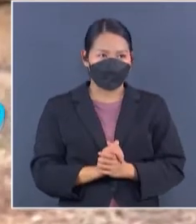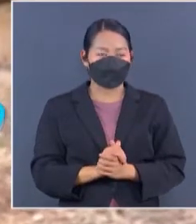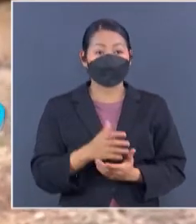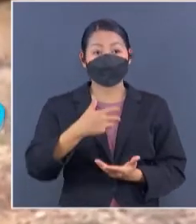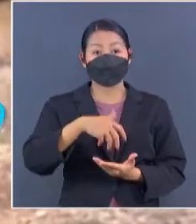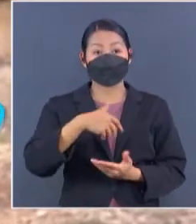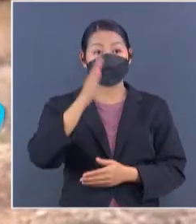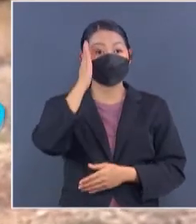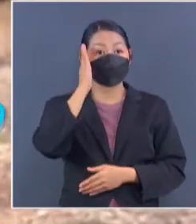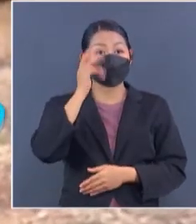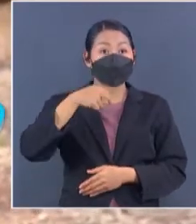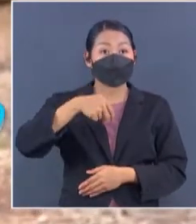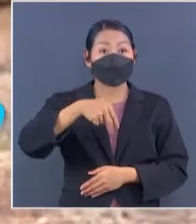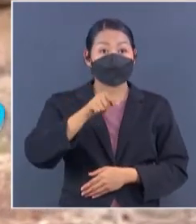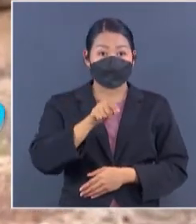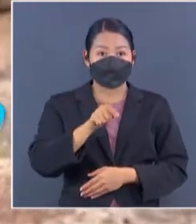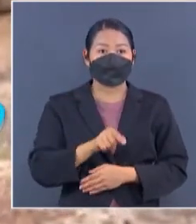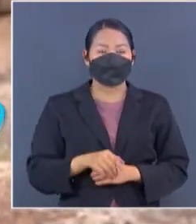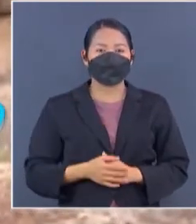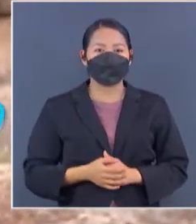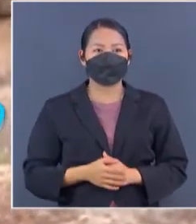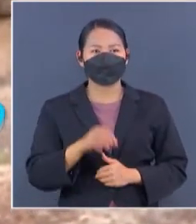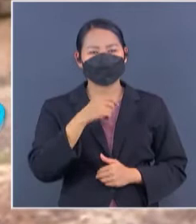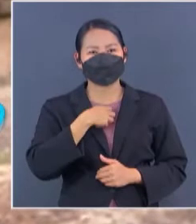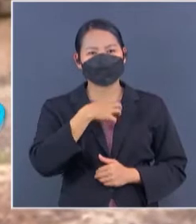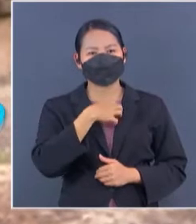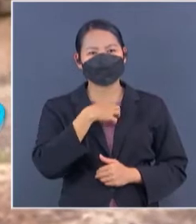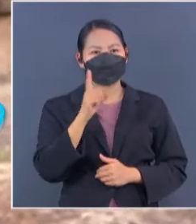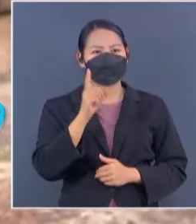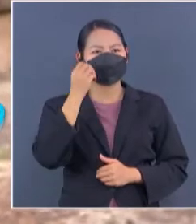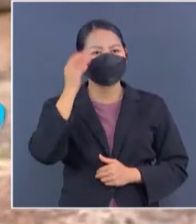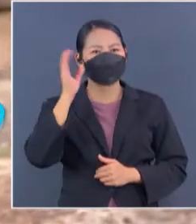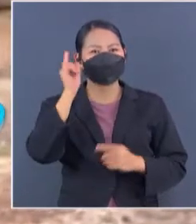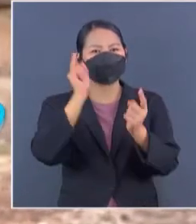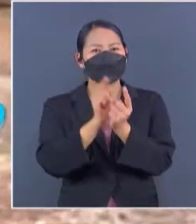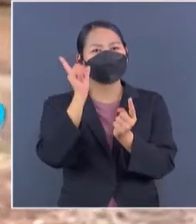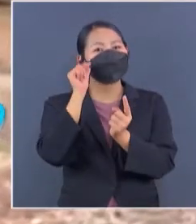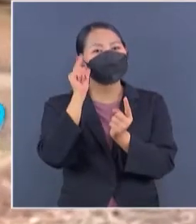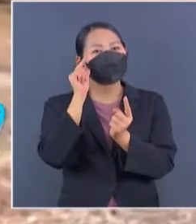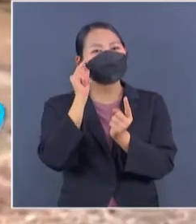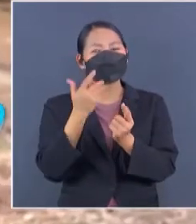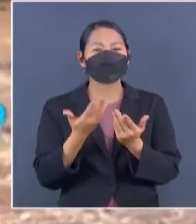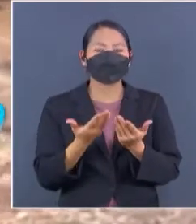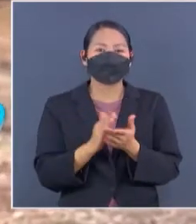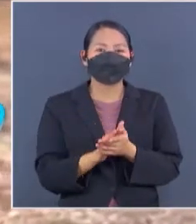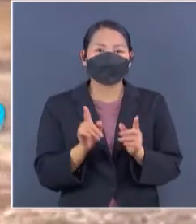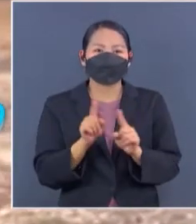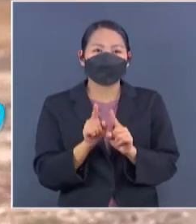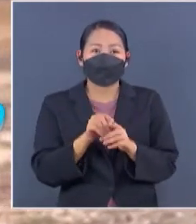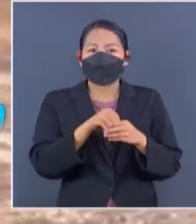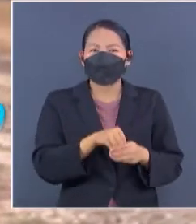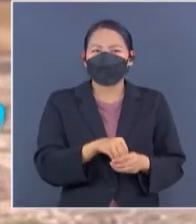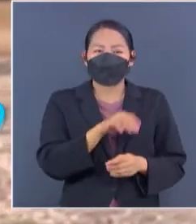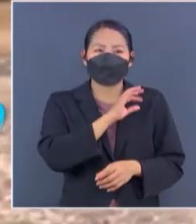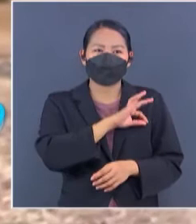ม่พออยู่อย่างนั้นก็หางานก็ยาก